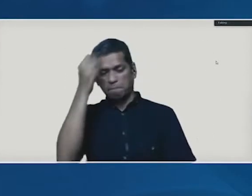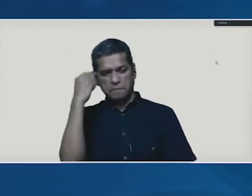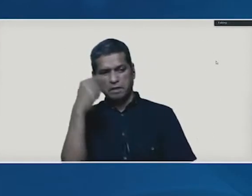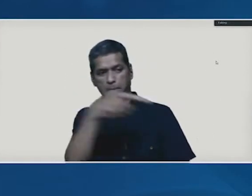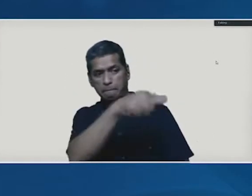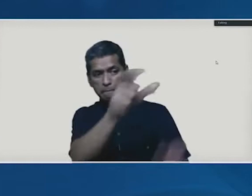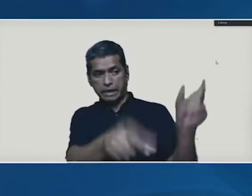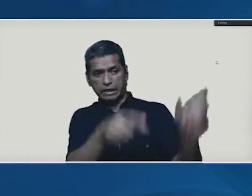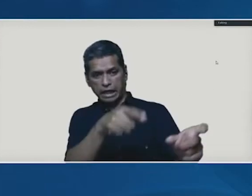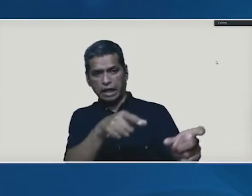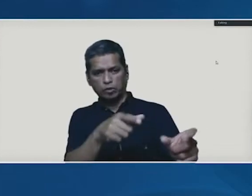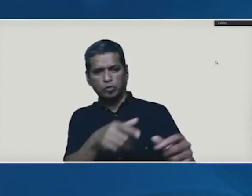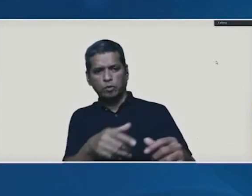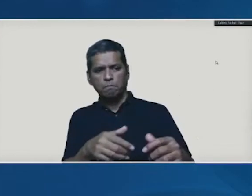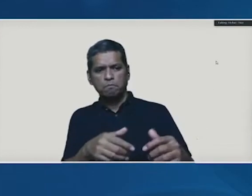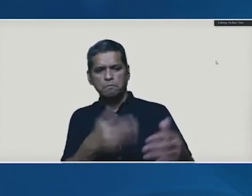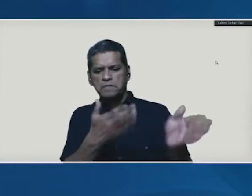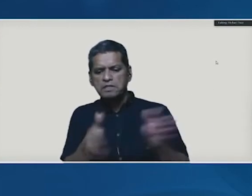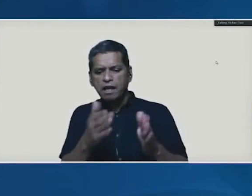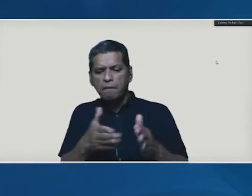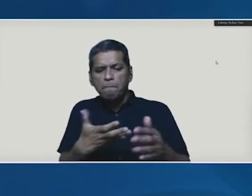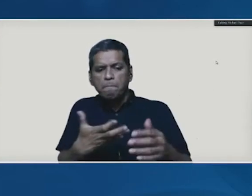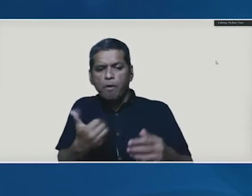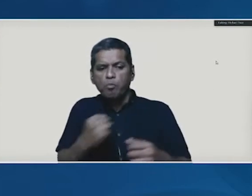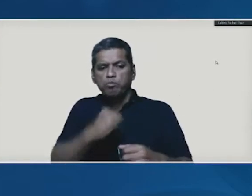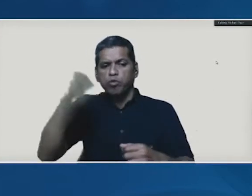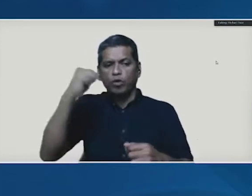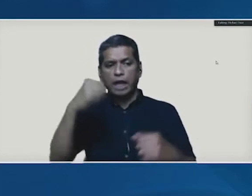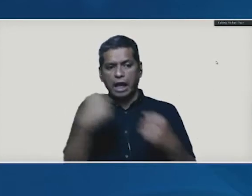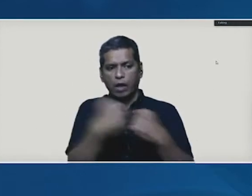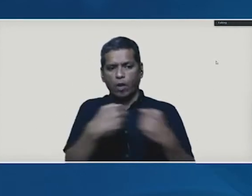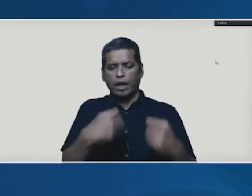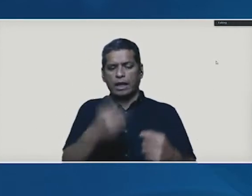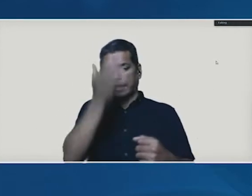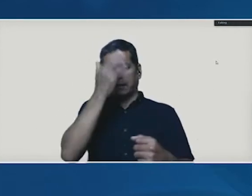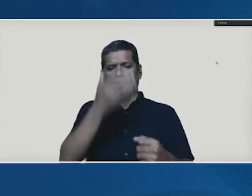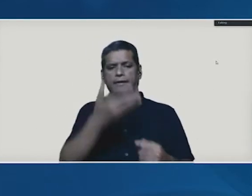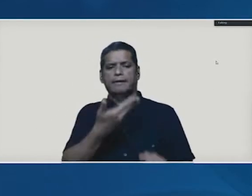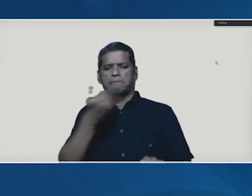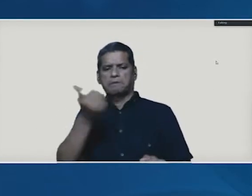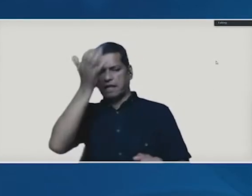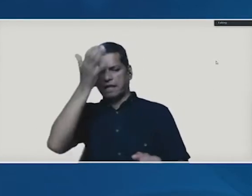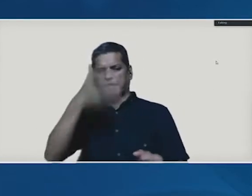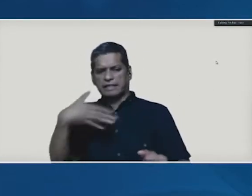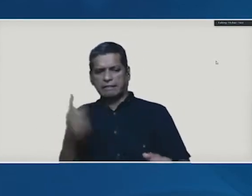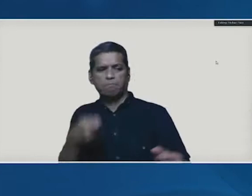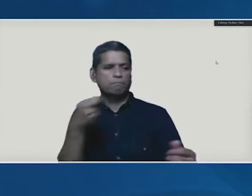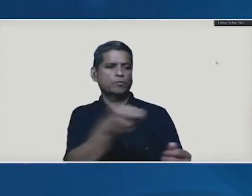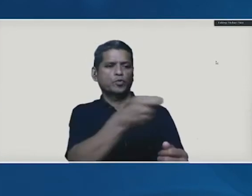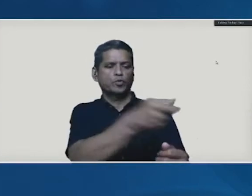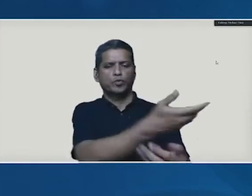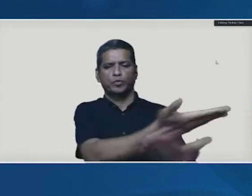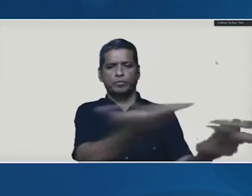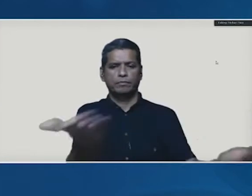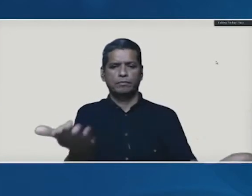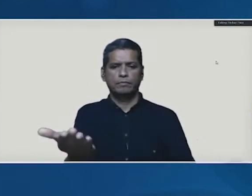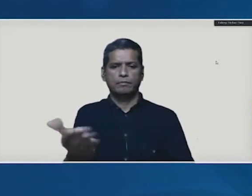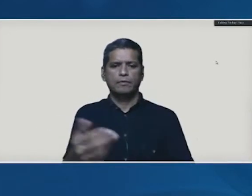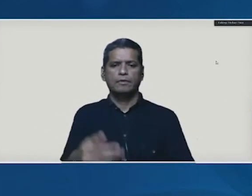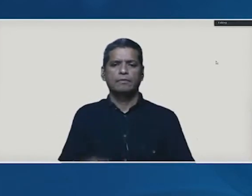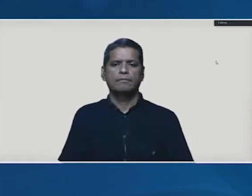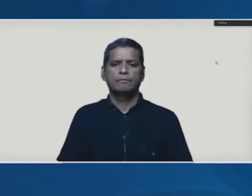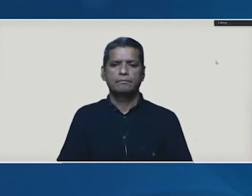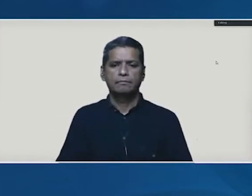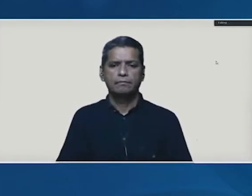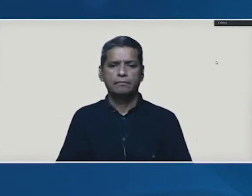dihancurkan Saya tidak dapat percaya kepada mereka dan ketika Raja